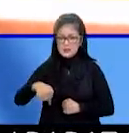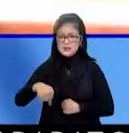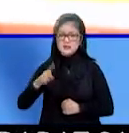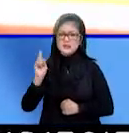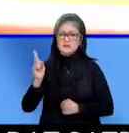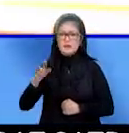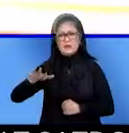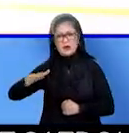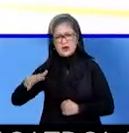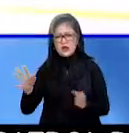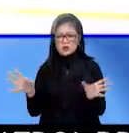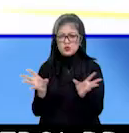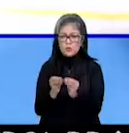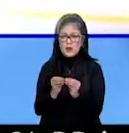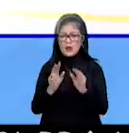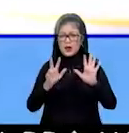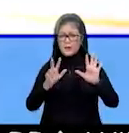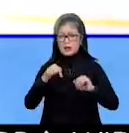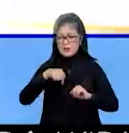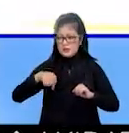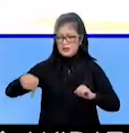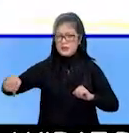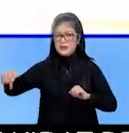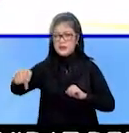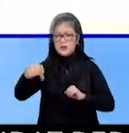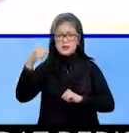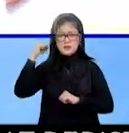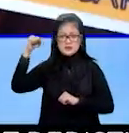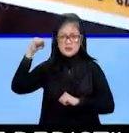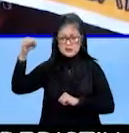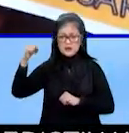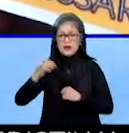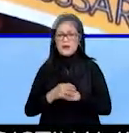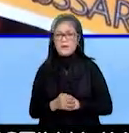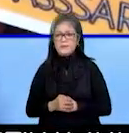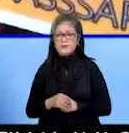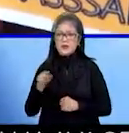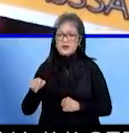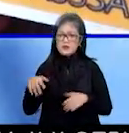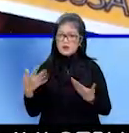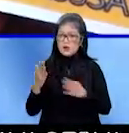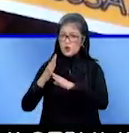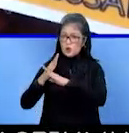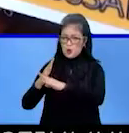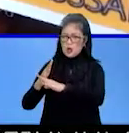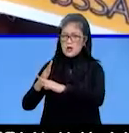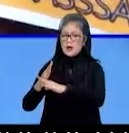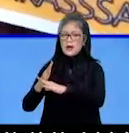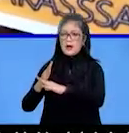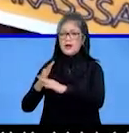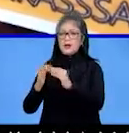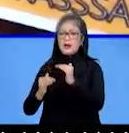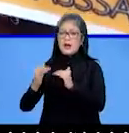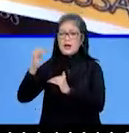kurang lebih 8 titik aksi yang akan juga melakukan aksi penolakan terhadap kenaikan bahan